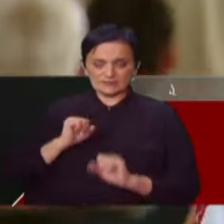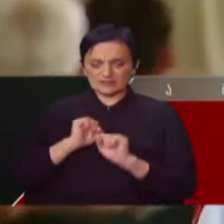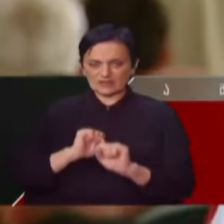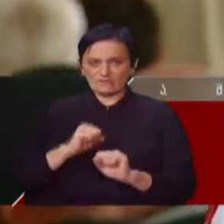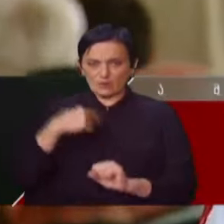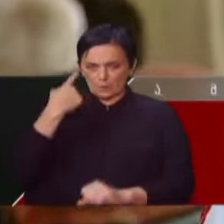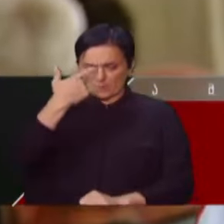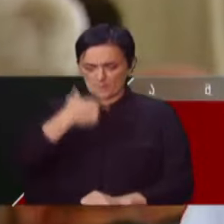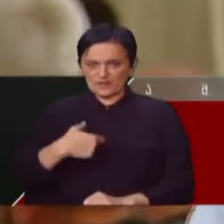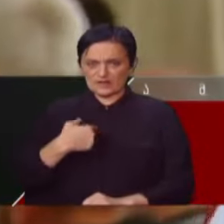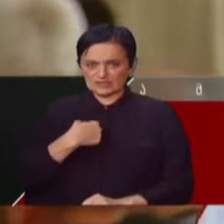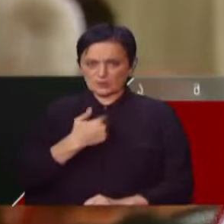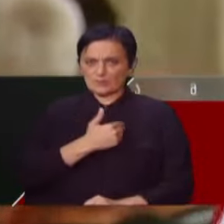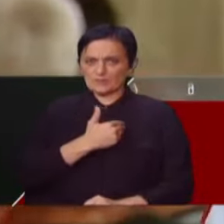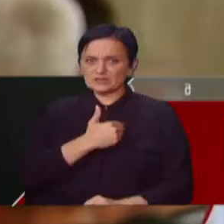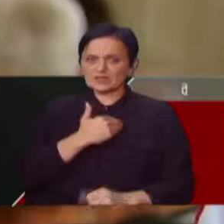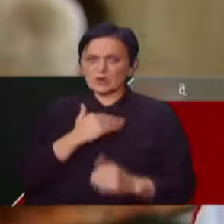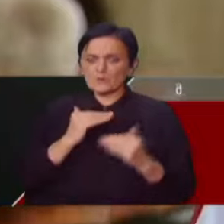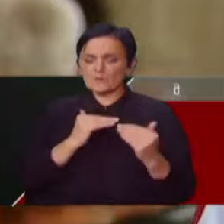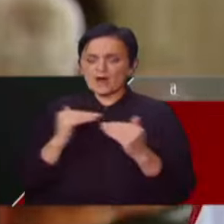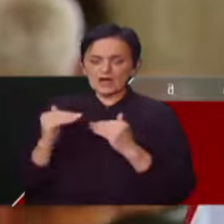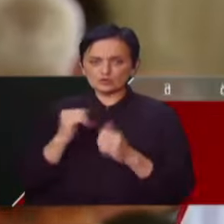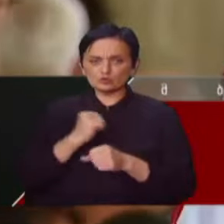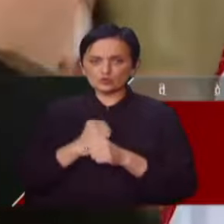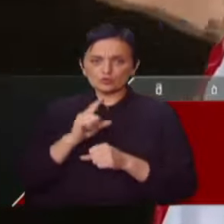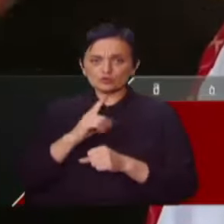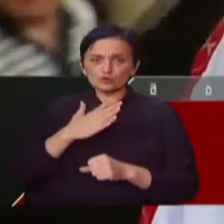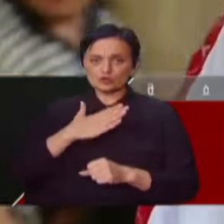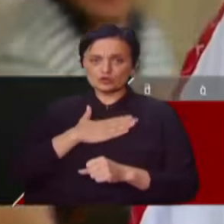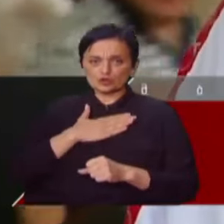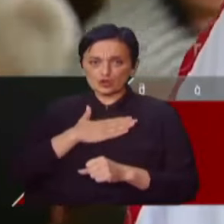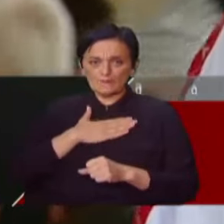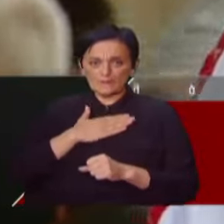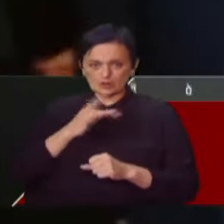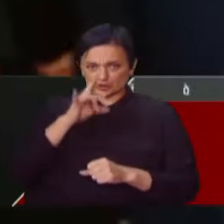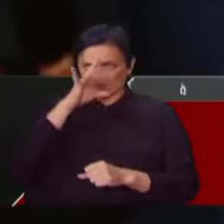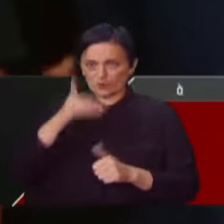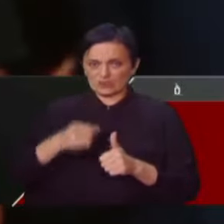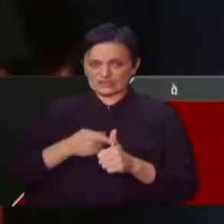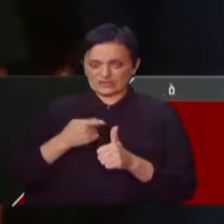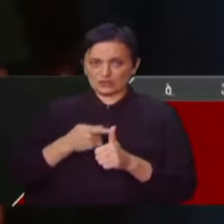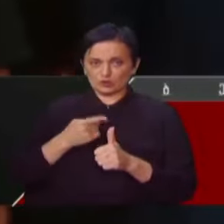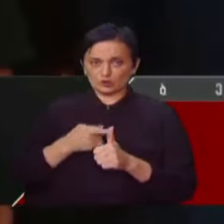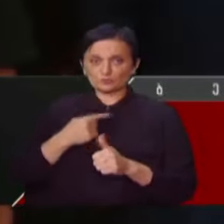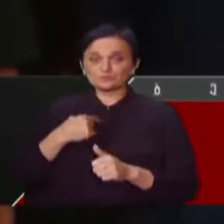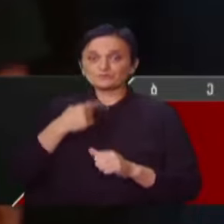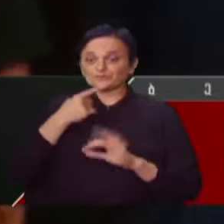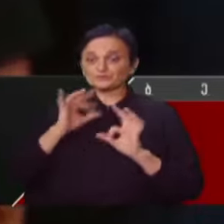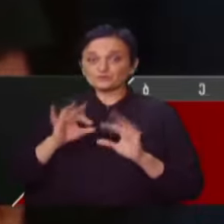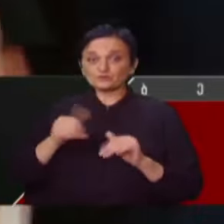მეც პირადად რა თქმა უნდა მაქსიმუმს გავაკეთებ იმისთვის, რომ მესამე შევინარჩუნო ოლიმპიურ ჩემპიონის ტიტული. ამ ოლიმპიადაზე ვიტყვი იმას, რომ როგორც წინა